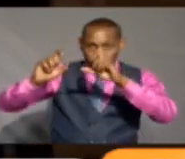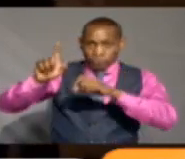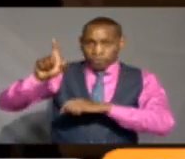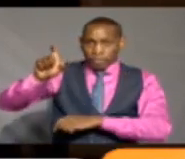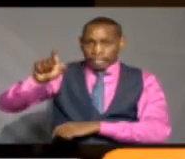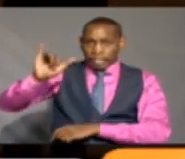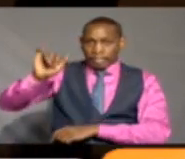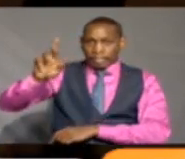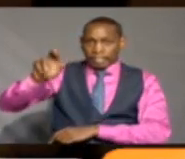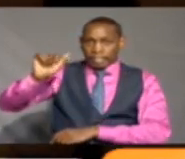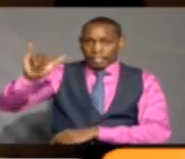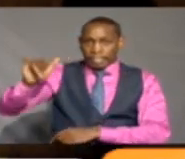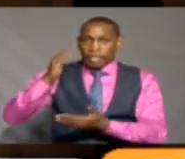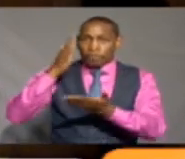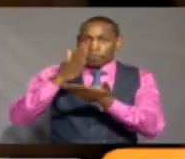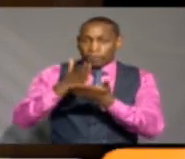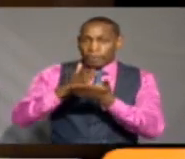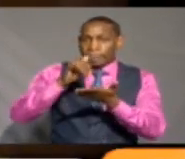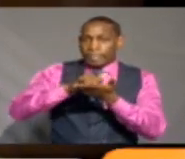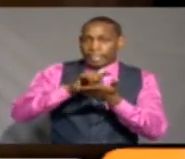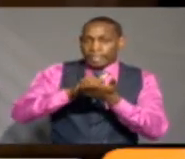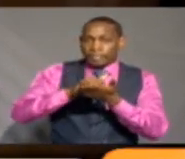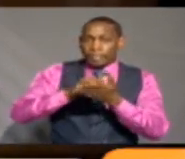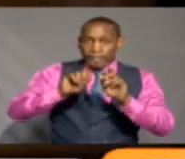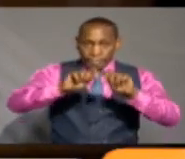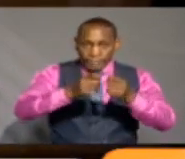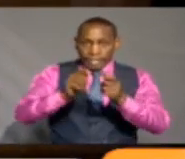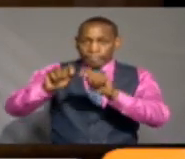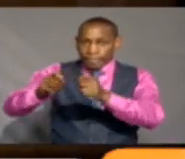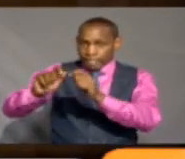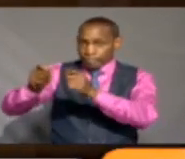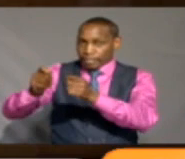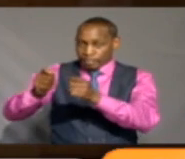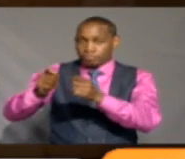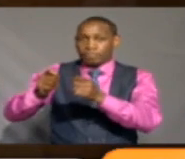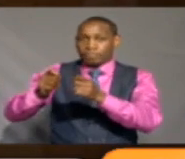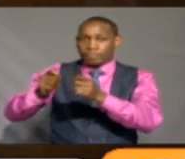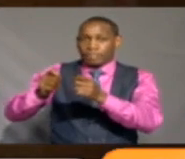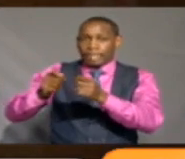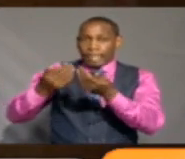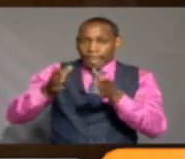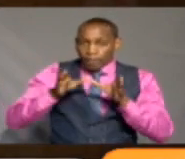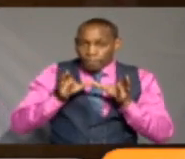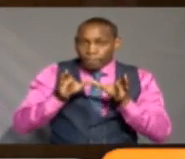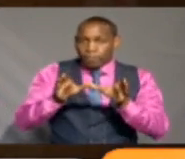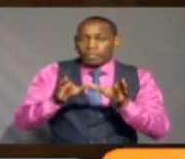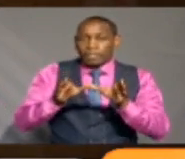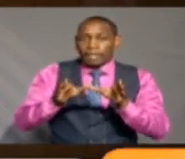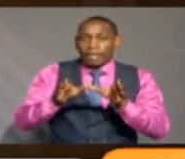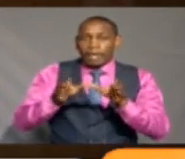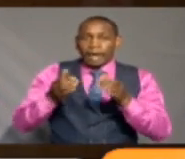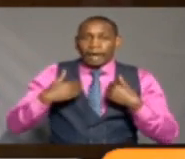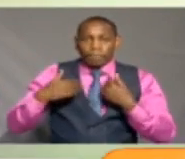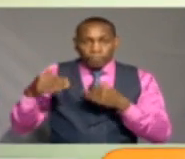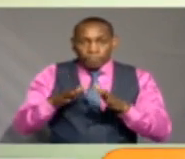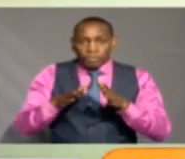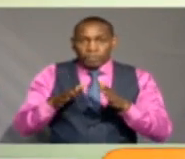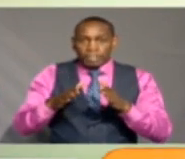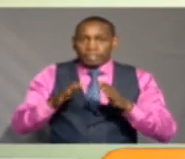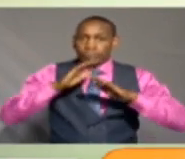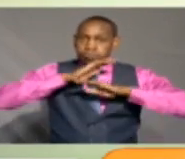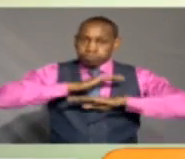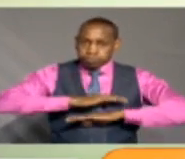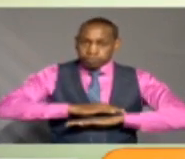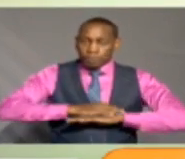kwamba kuna screws zilikatika na ikabidi sasa nipewe nafasi ya kupona.